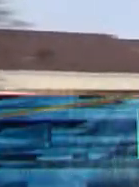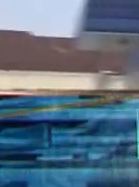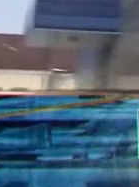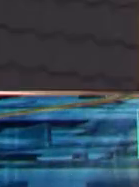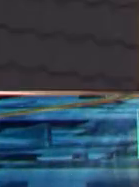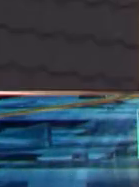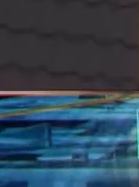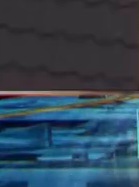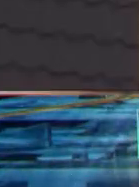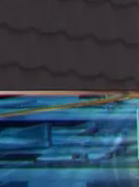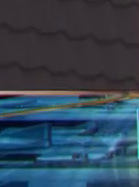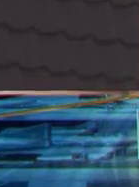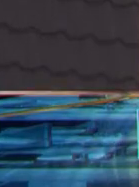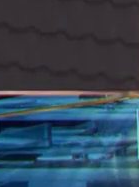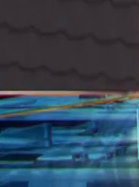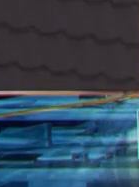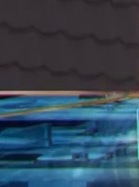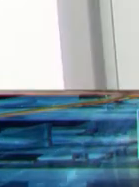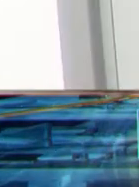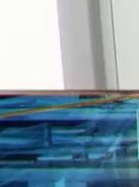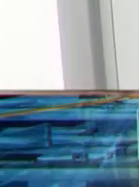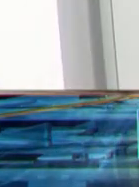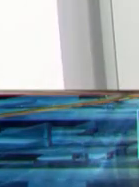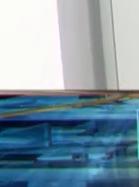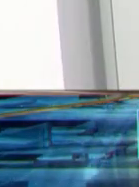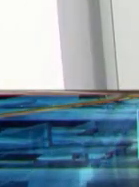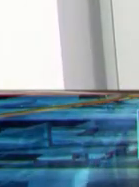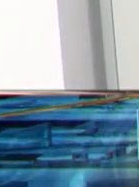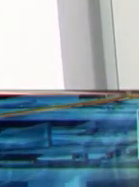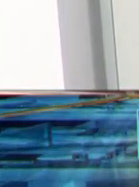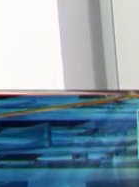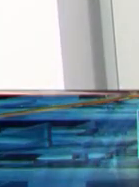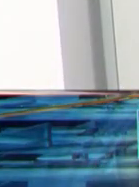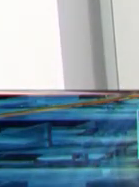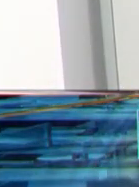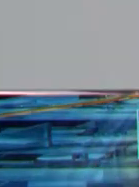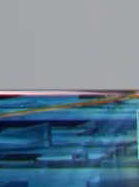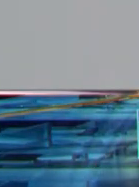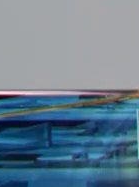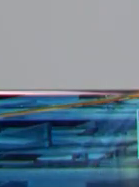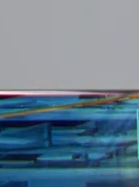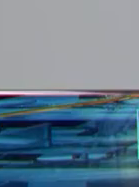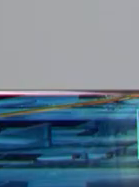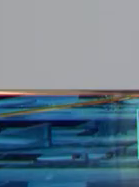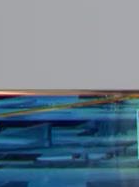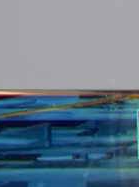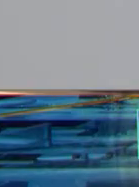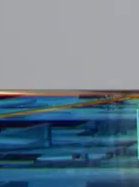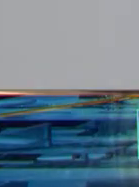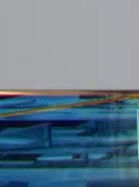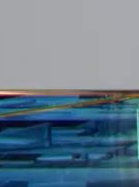Аймақта корона індетті анықтар зертханалар саны 11-ге жеткізілмек. ПЦР тест сынамалары бағасы төмендеп, талдама мерзімі